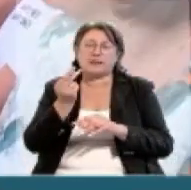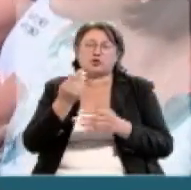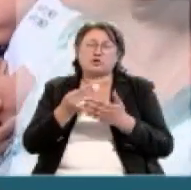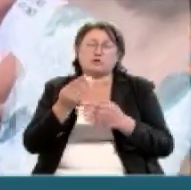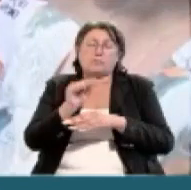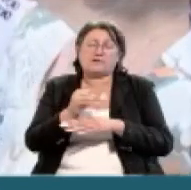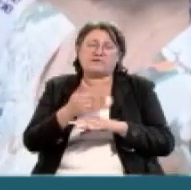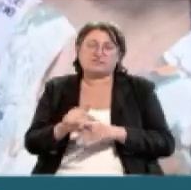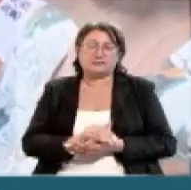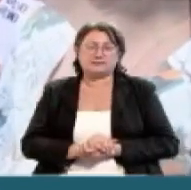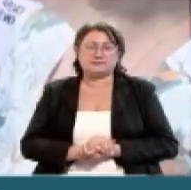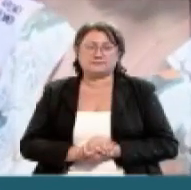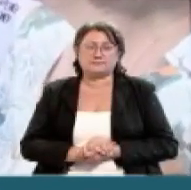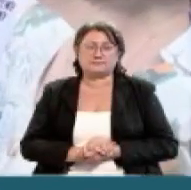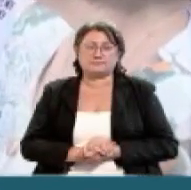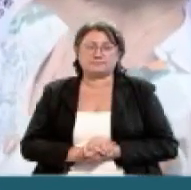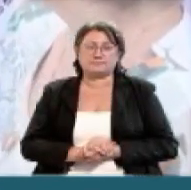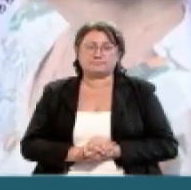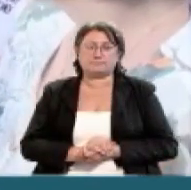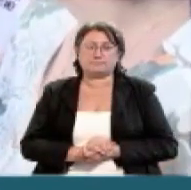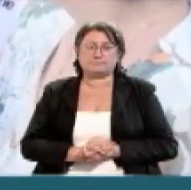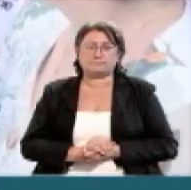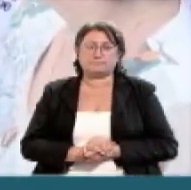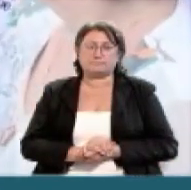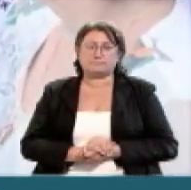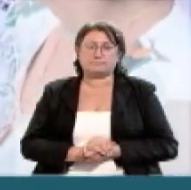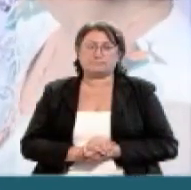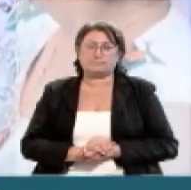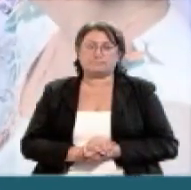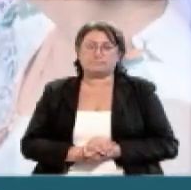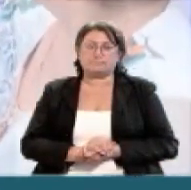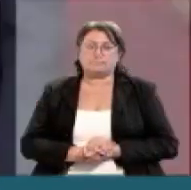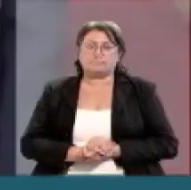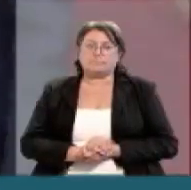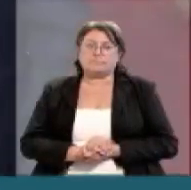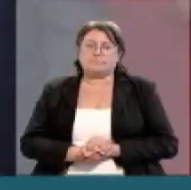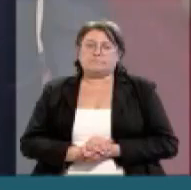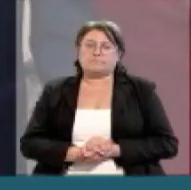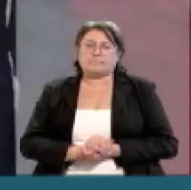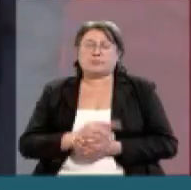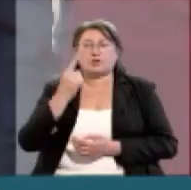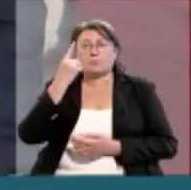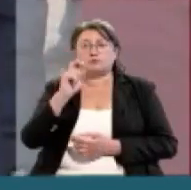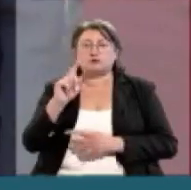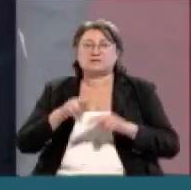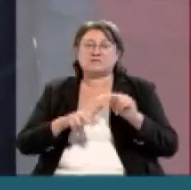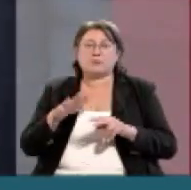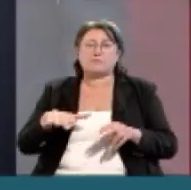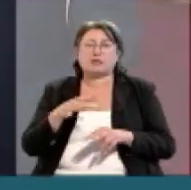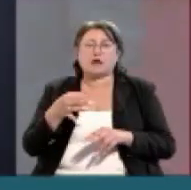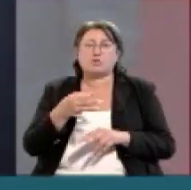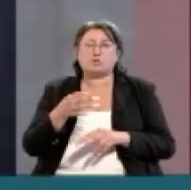қажетті жұмыстар үшін жұмсаймыз. Бұл жол қоқыс және тағы басқа мәселелеріне қатысты. Есеріңізге сала кетейі, Қонай